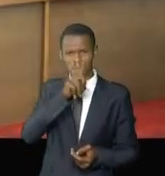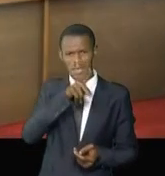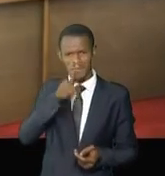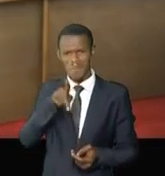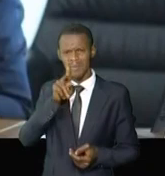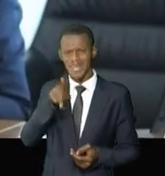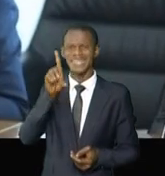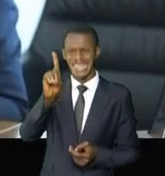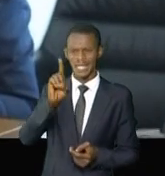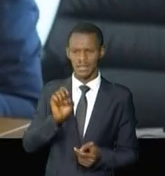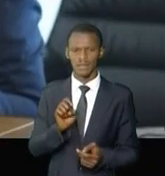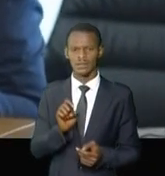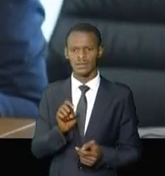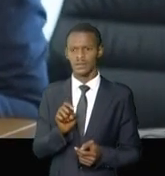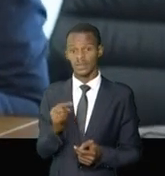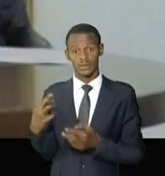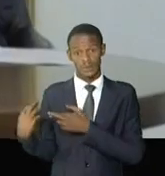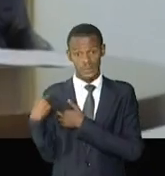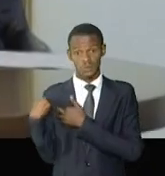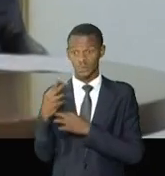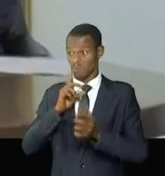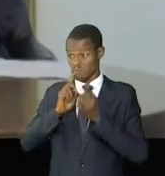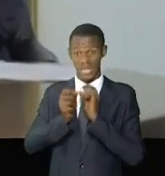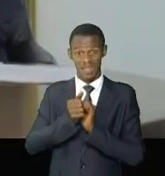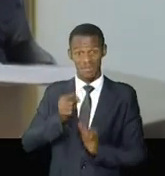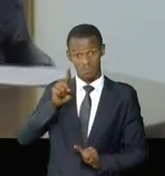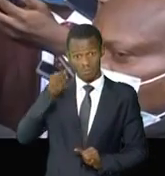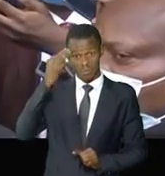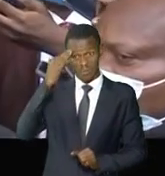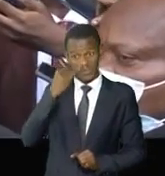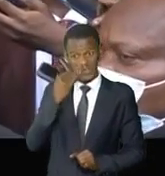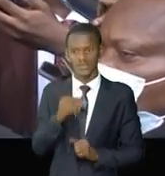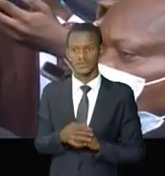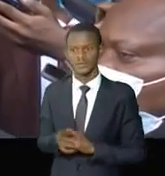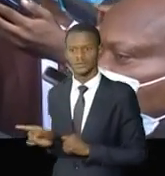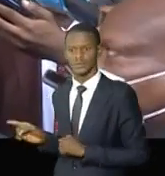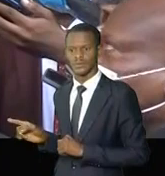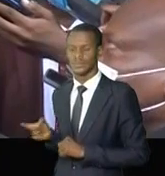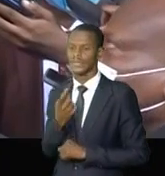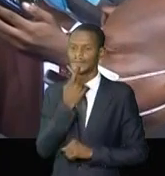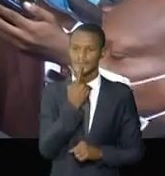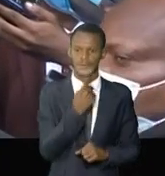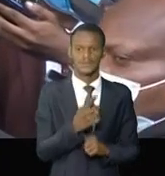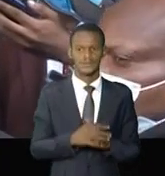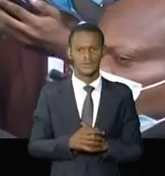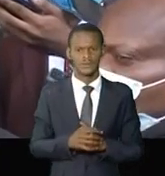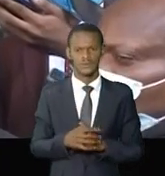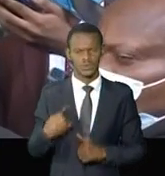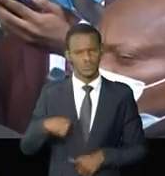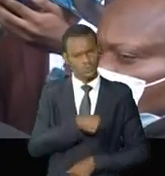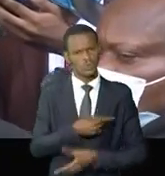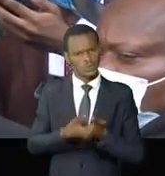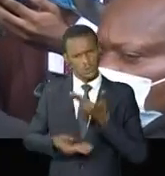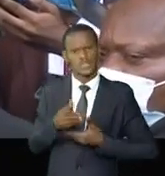du gouvernement ont été passés au peigne fin avec les chefs du gouvernement. Nous avons donc échangé avec le